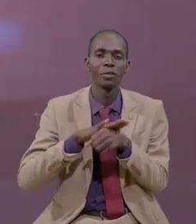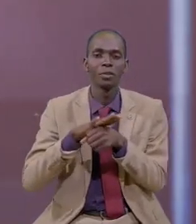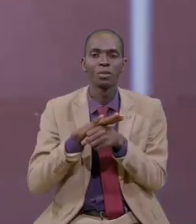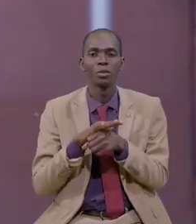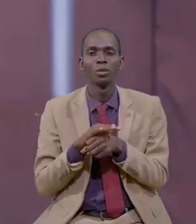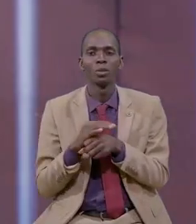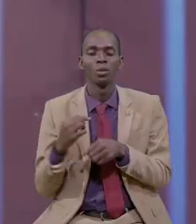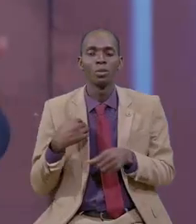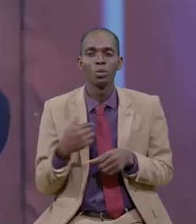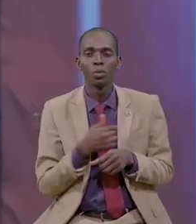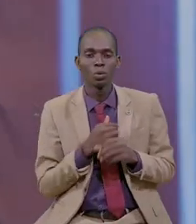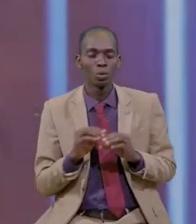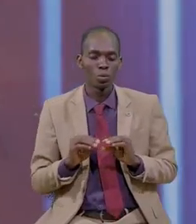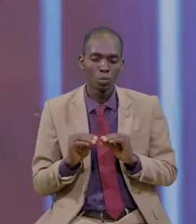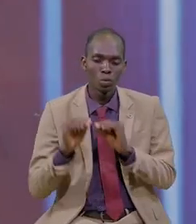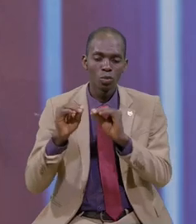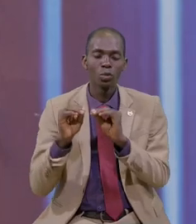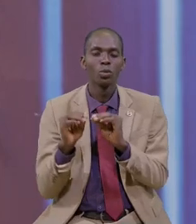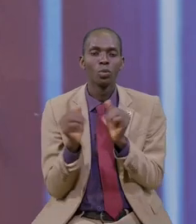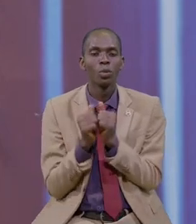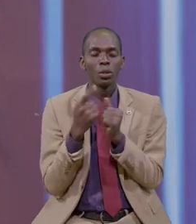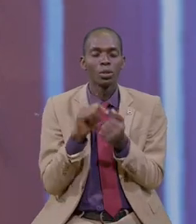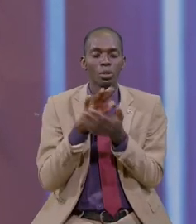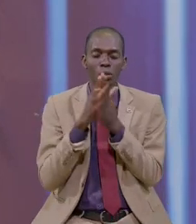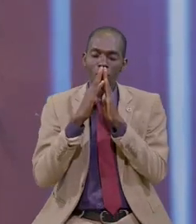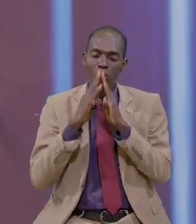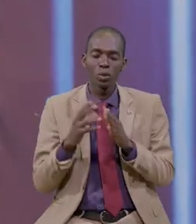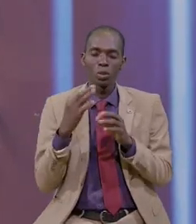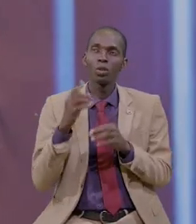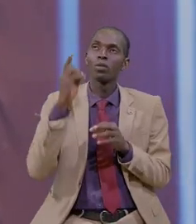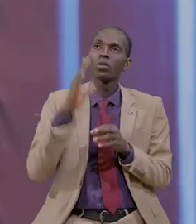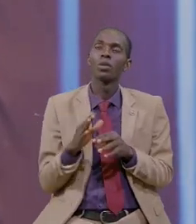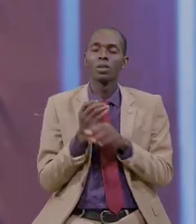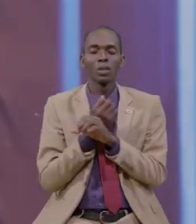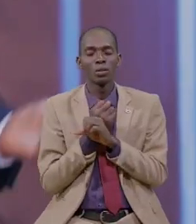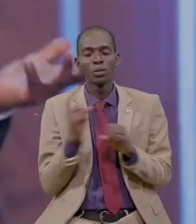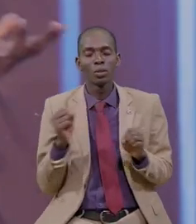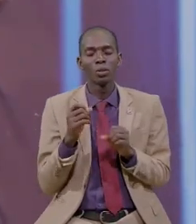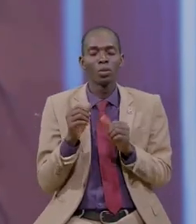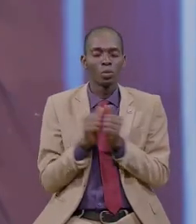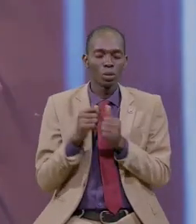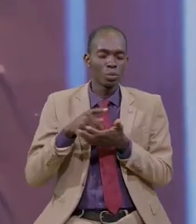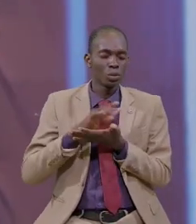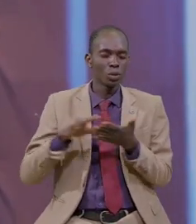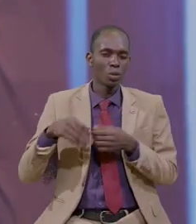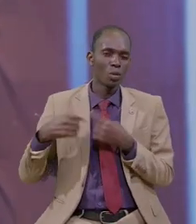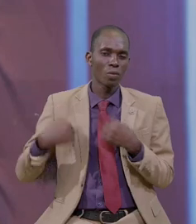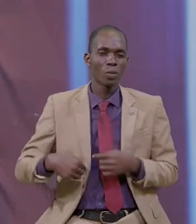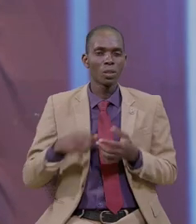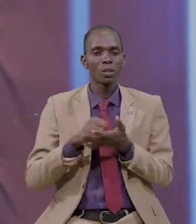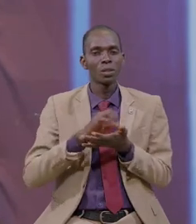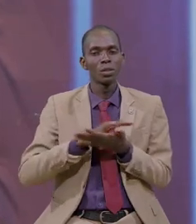Nous irons avec la paix de Dieu, le salut, avec la pureté du cœur, la sanctification, et avec